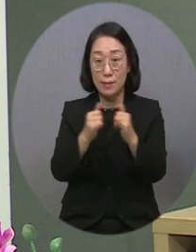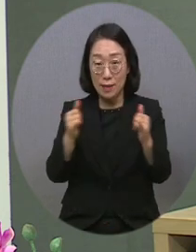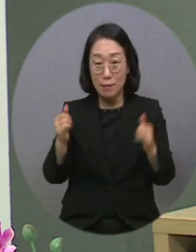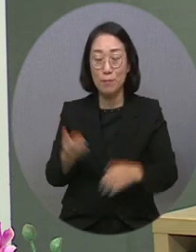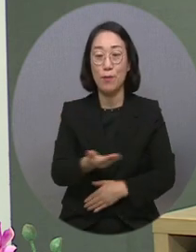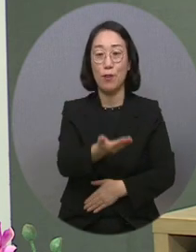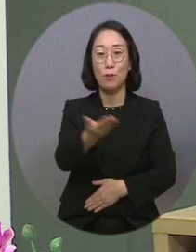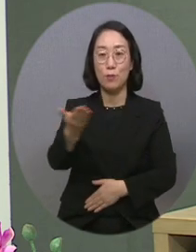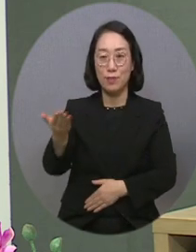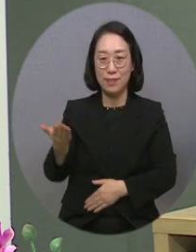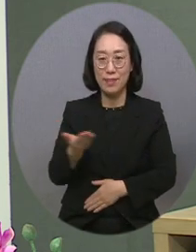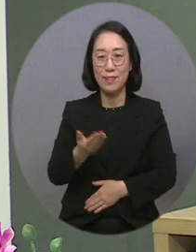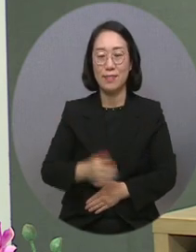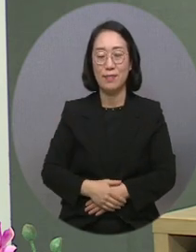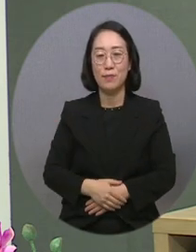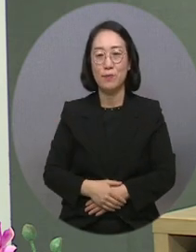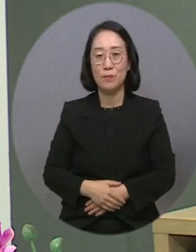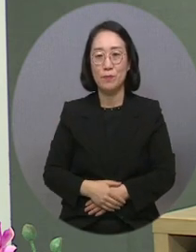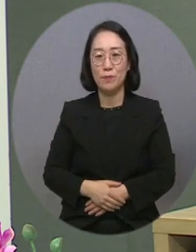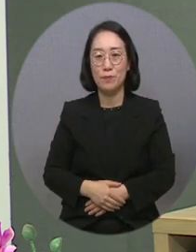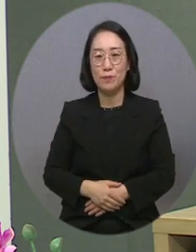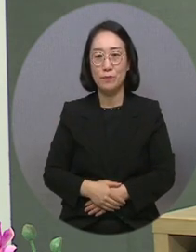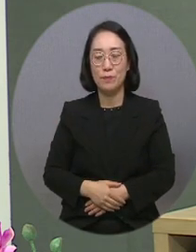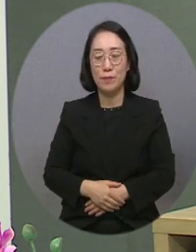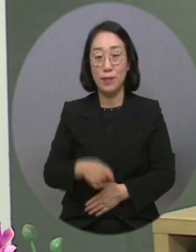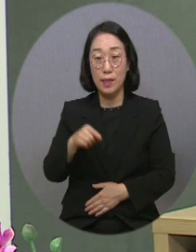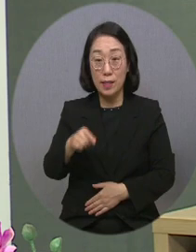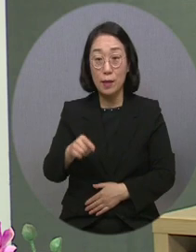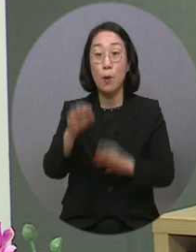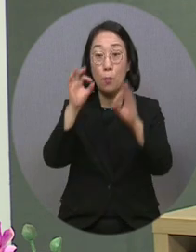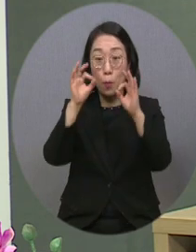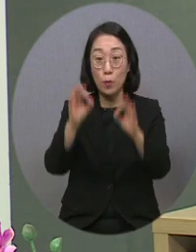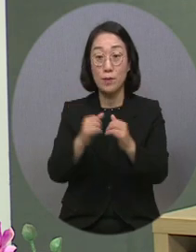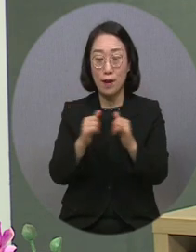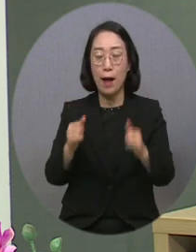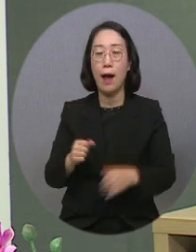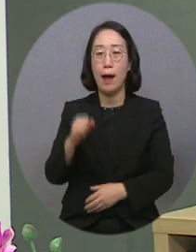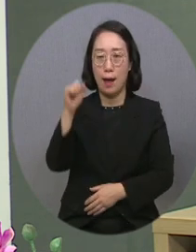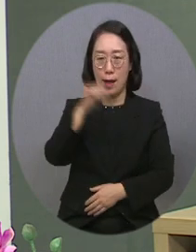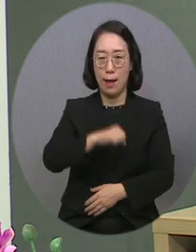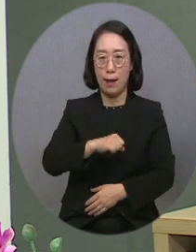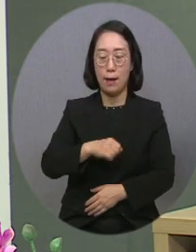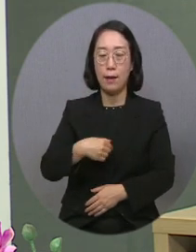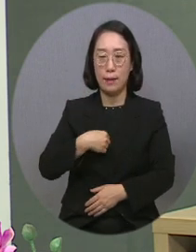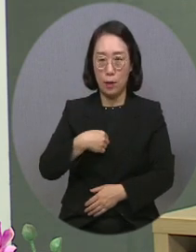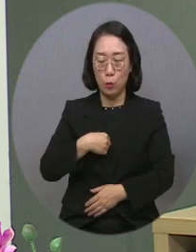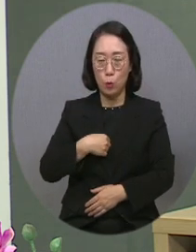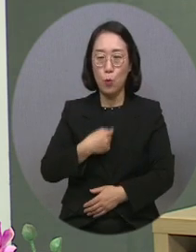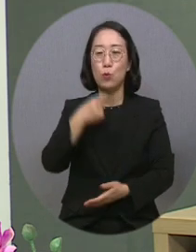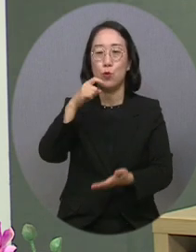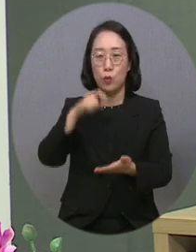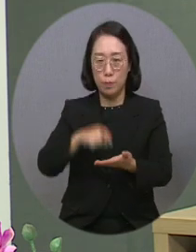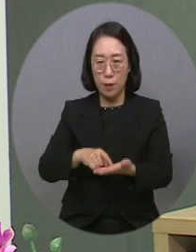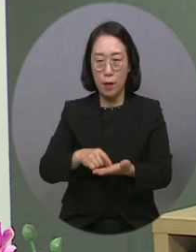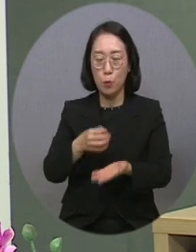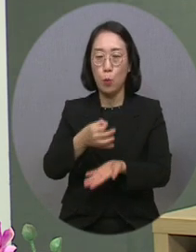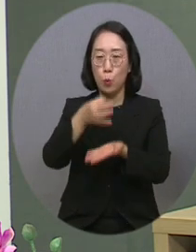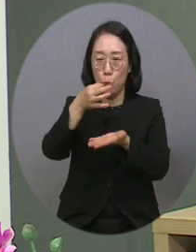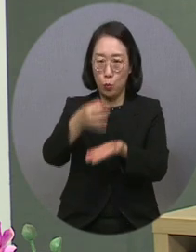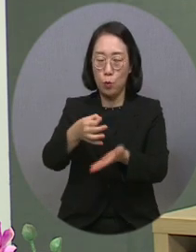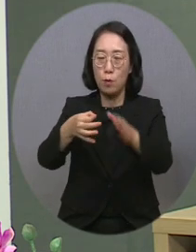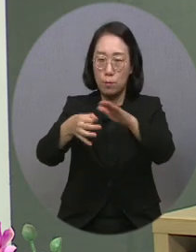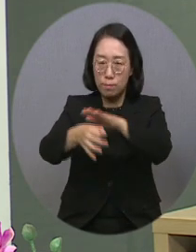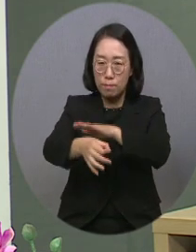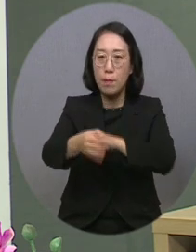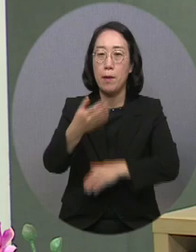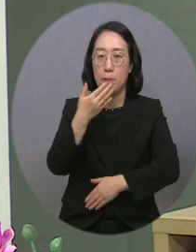시청자 여러분들께서 이 방송을 보시면 아 나도 이제 그렇게 쉽게